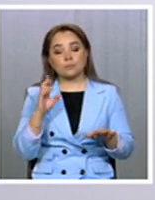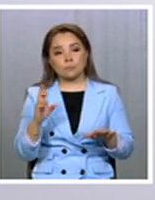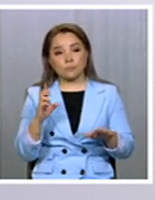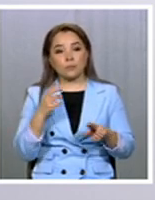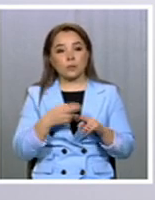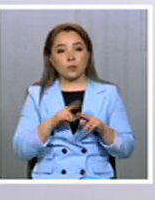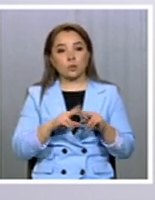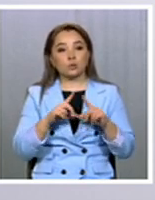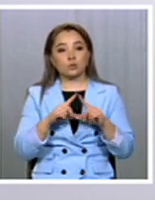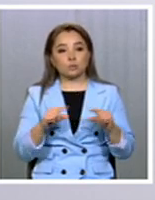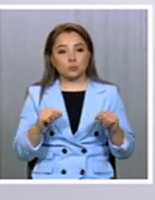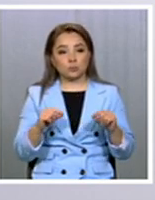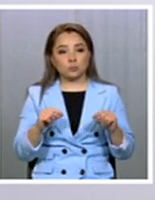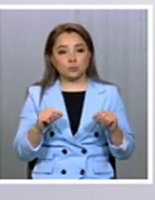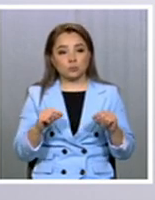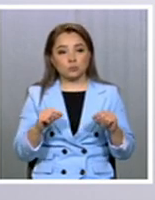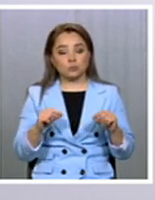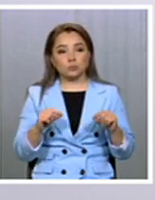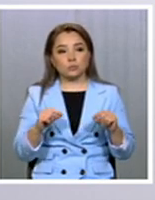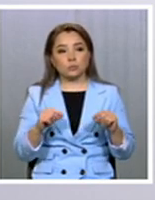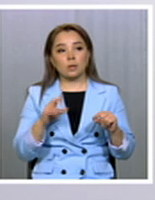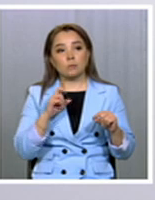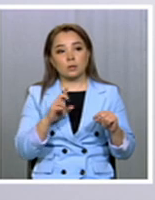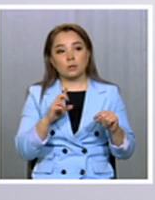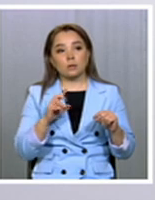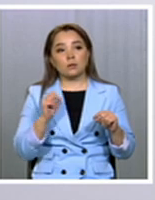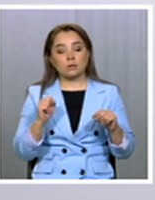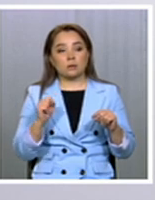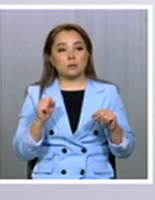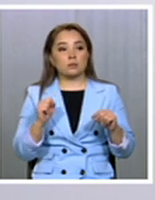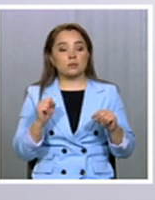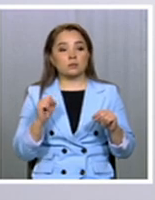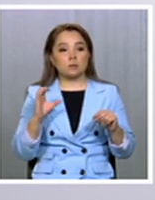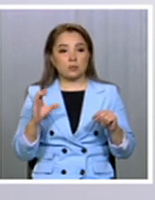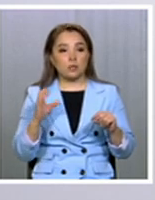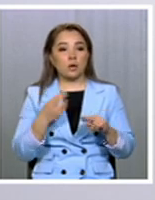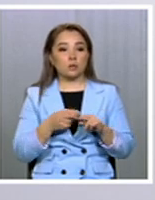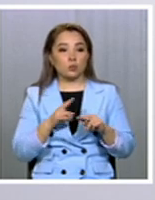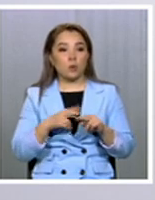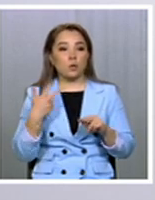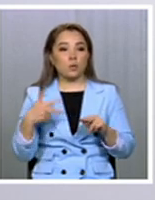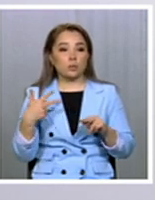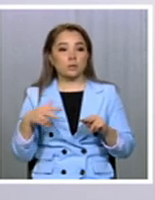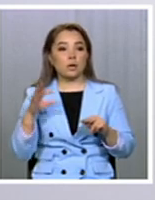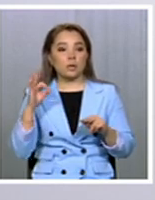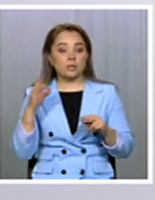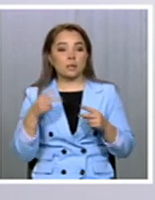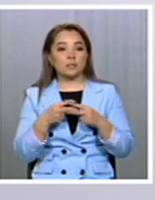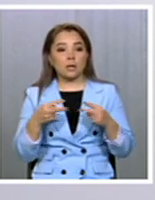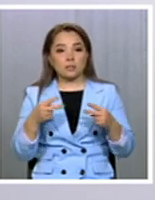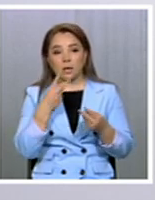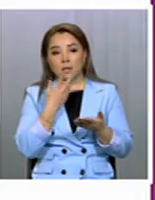үш бұрыштың Б, А, С бұрышының 30 градусқа тең екенін